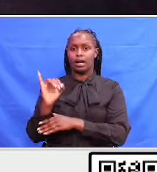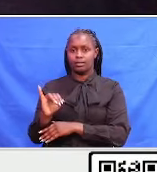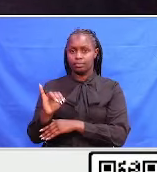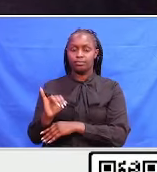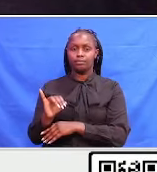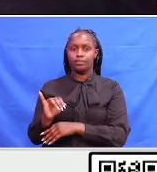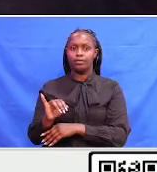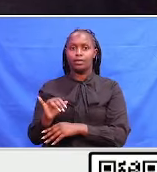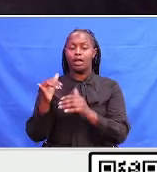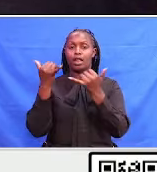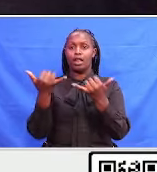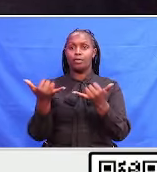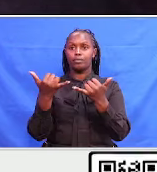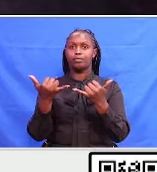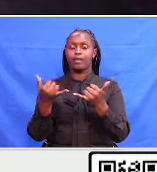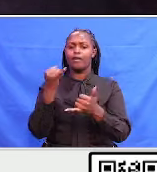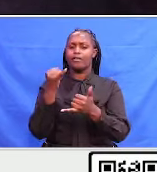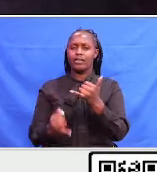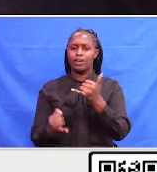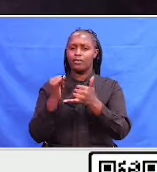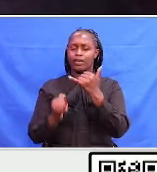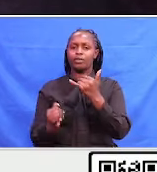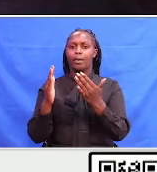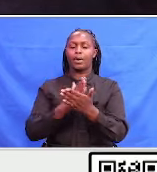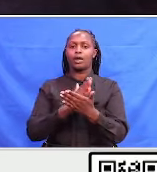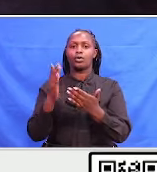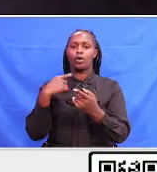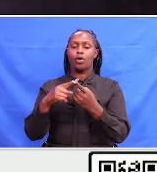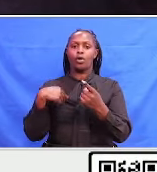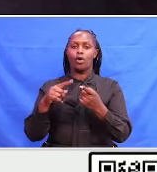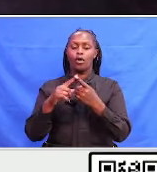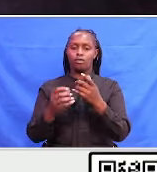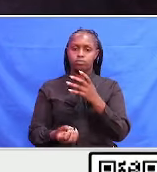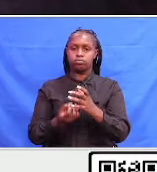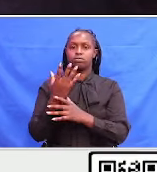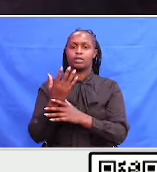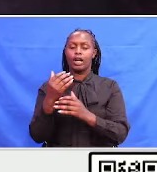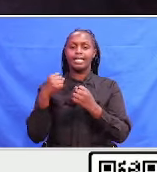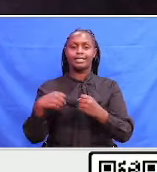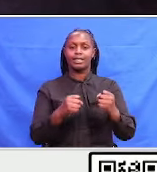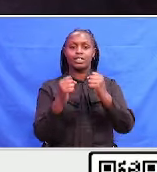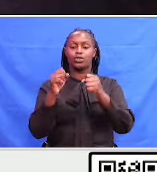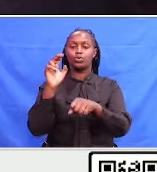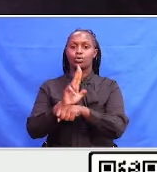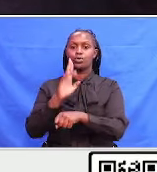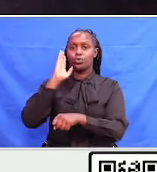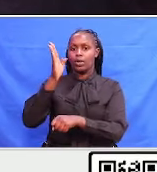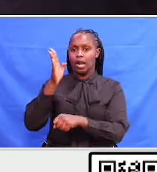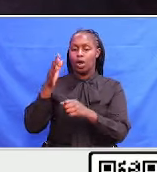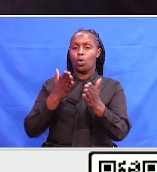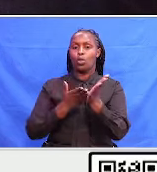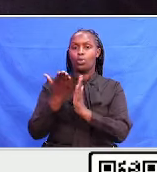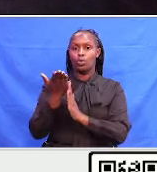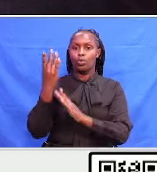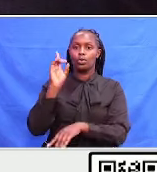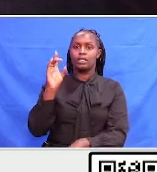DCI iko katika hatua za mwisho za kuunda taratibu za uchunguzi ambazo kupitia mswada upelelezi wa